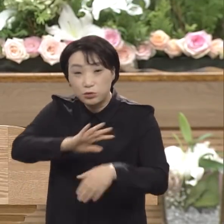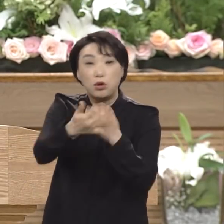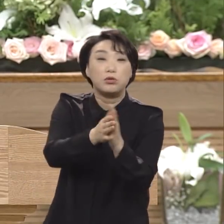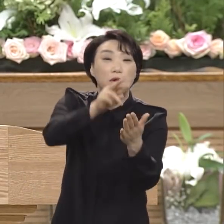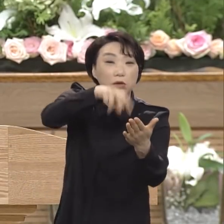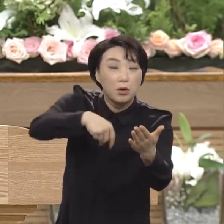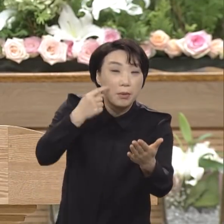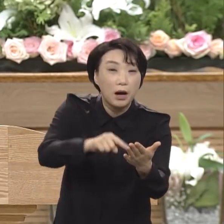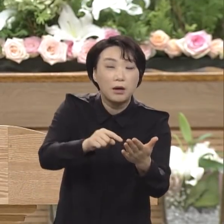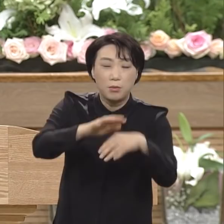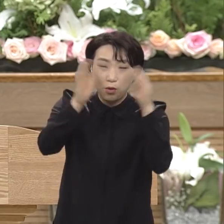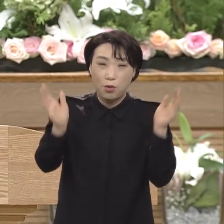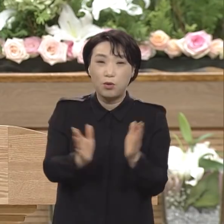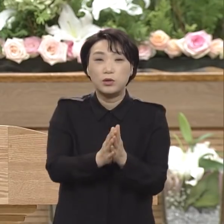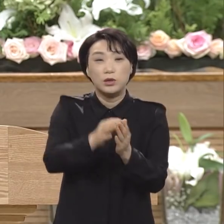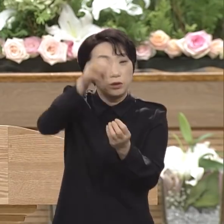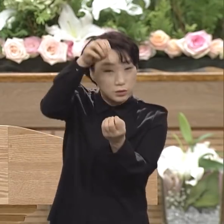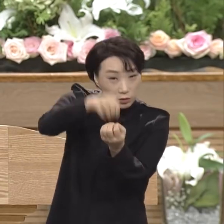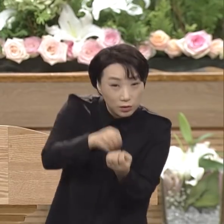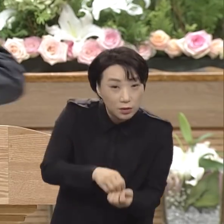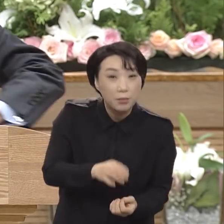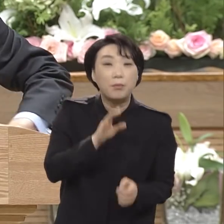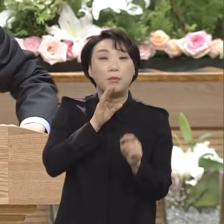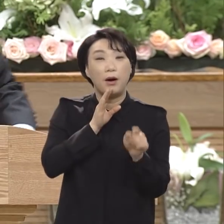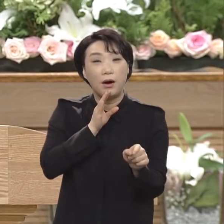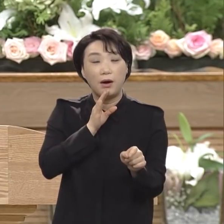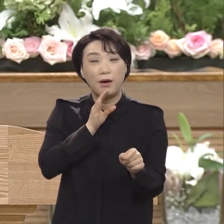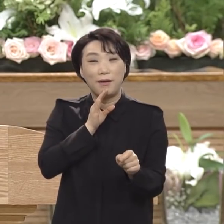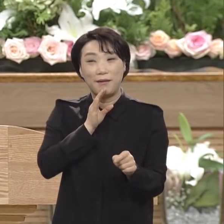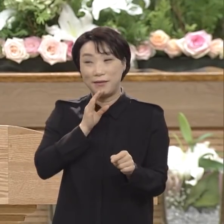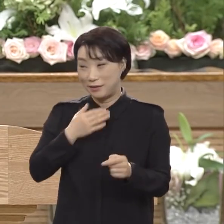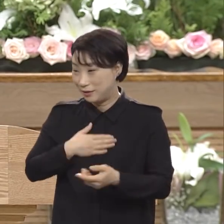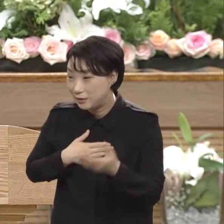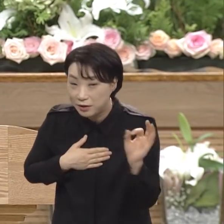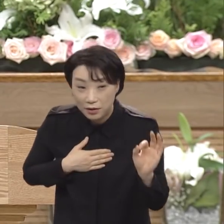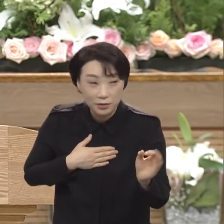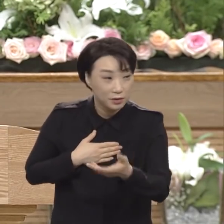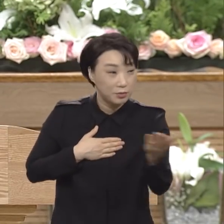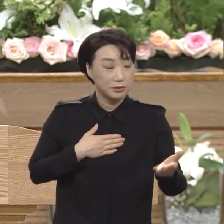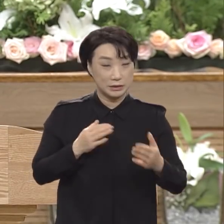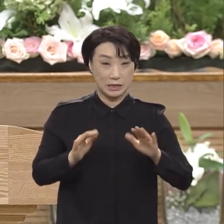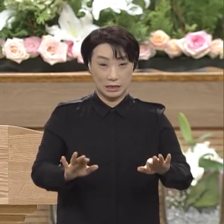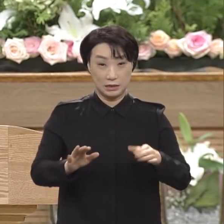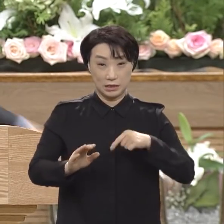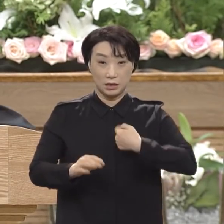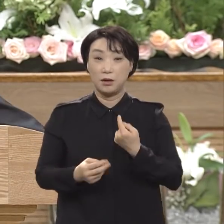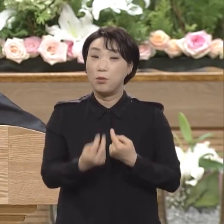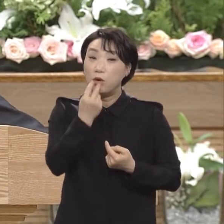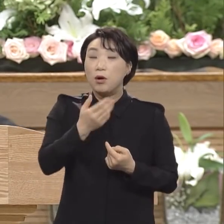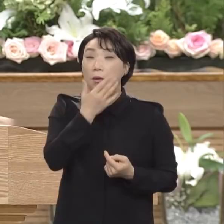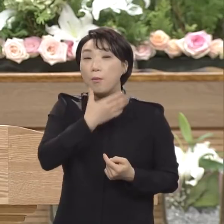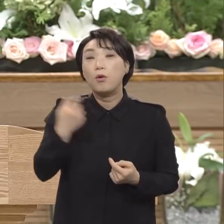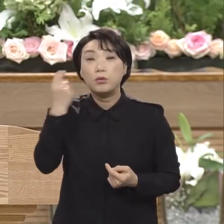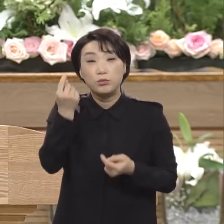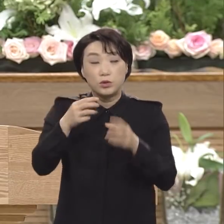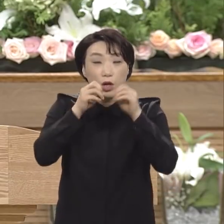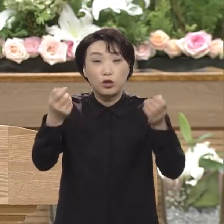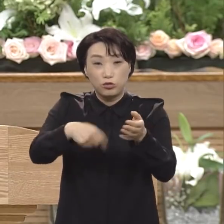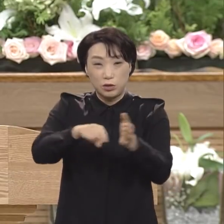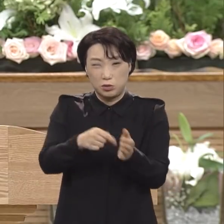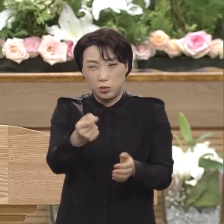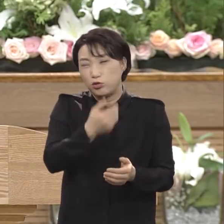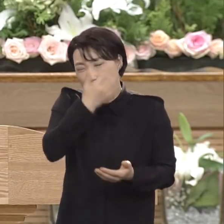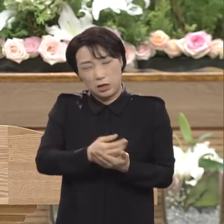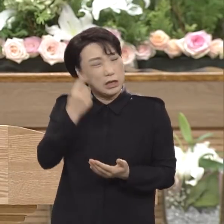거예요. 이해가 됩니까? 자기 목숨을 복음을 위해서 조금도 귀한 것으로 여기지